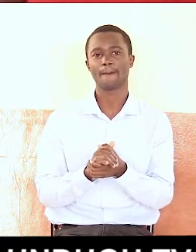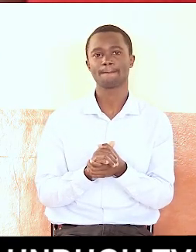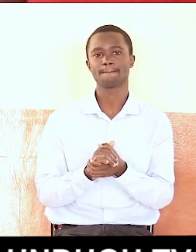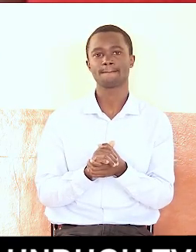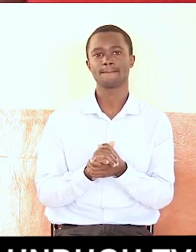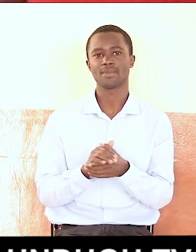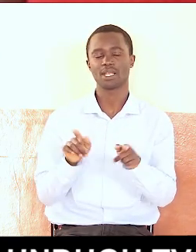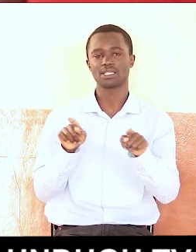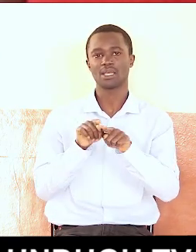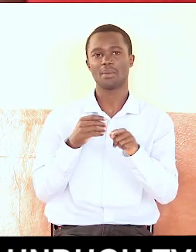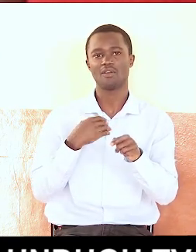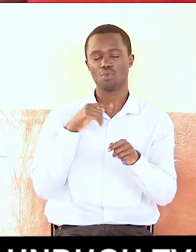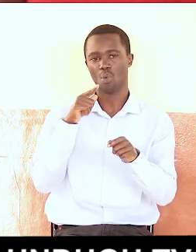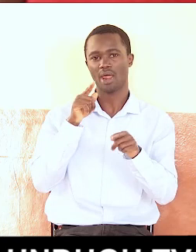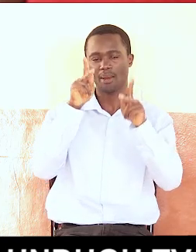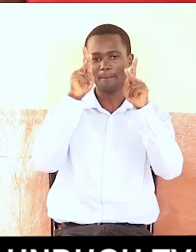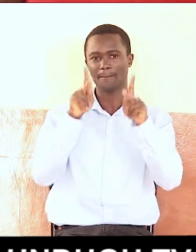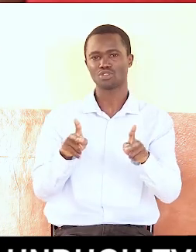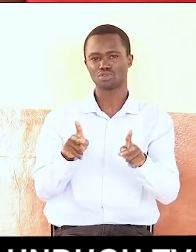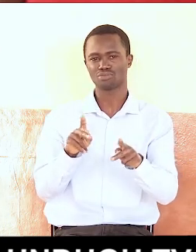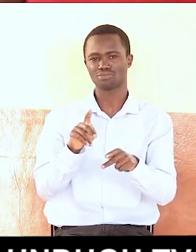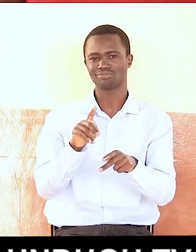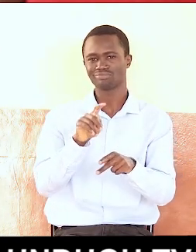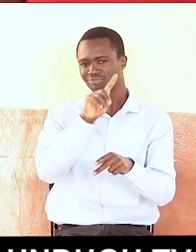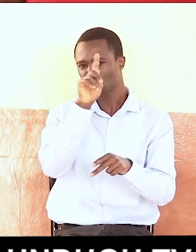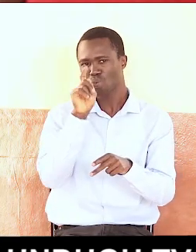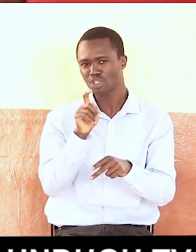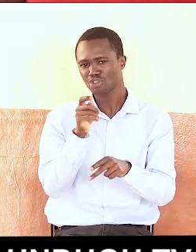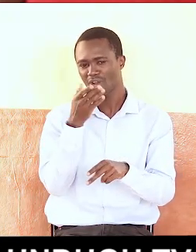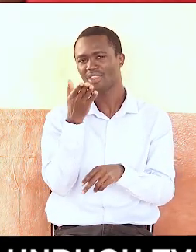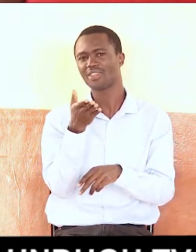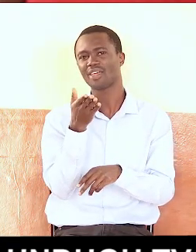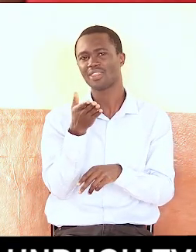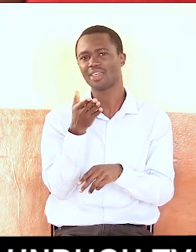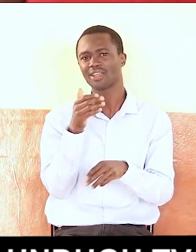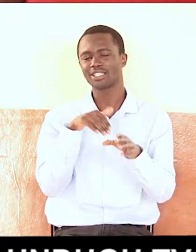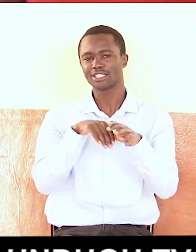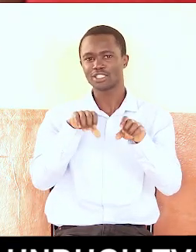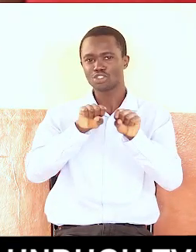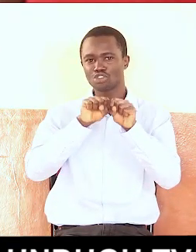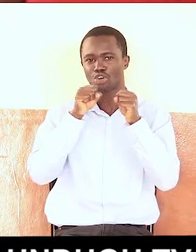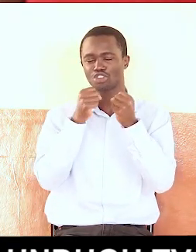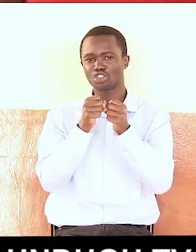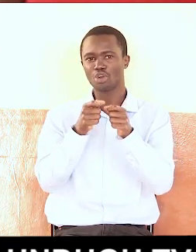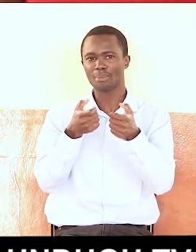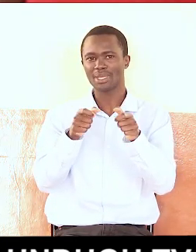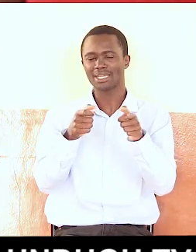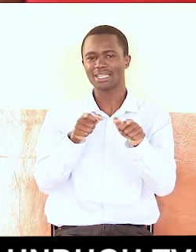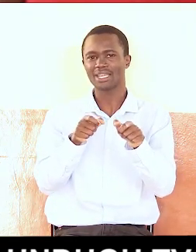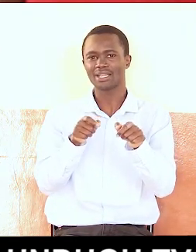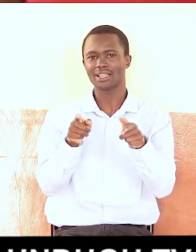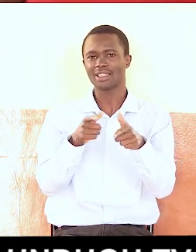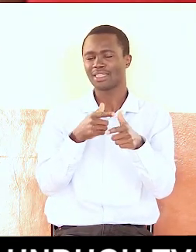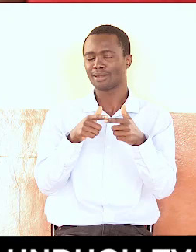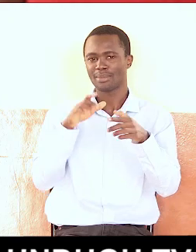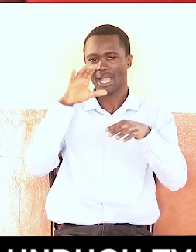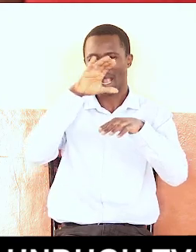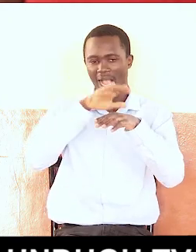mtu mmoja aliuliza swali katika social media na